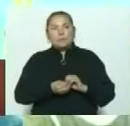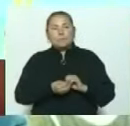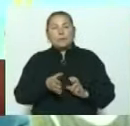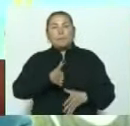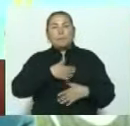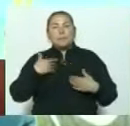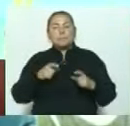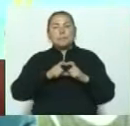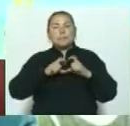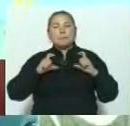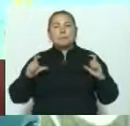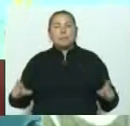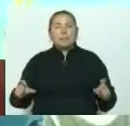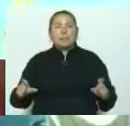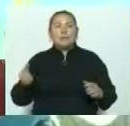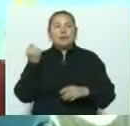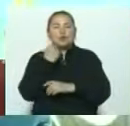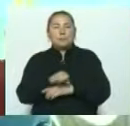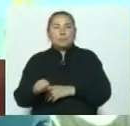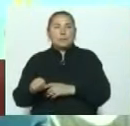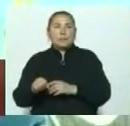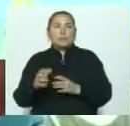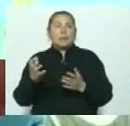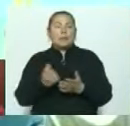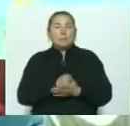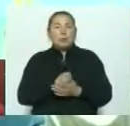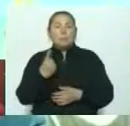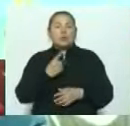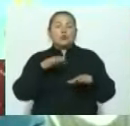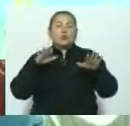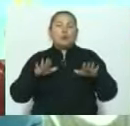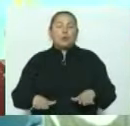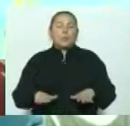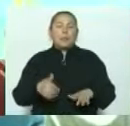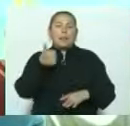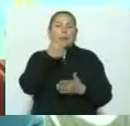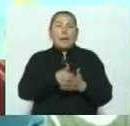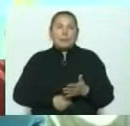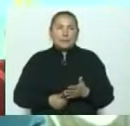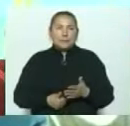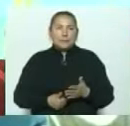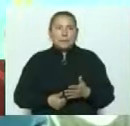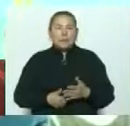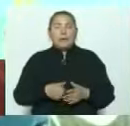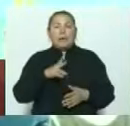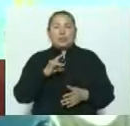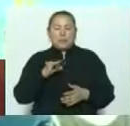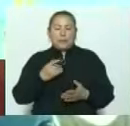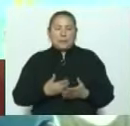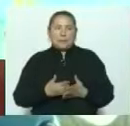біз бұл мектепті жеңімпаз деп танып, бірінші орынға лайықты деп қаржылай